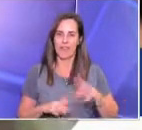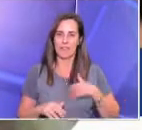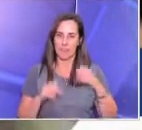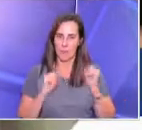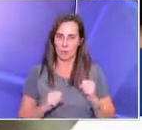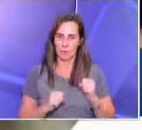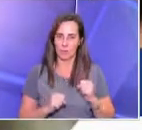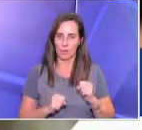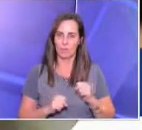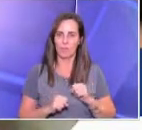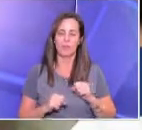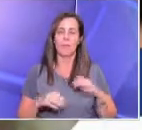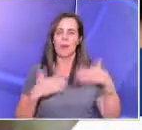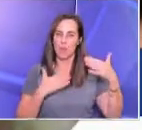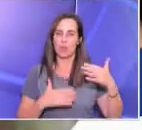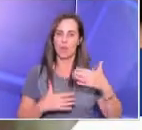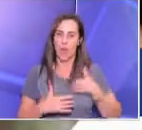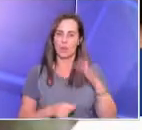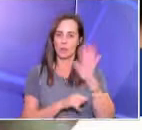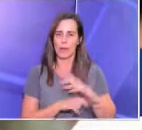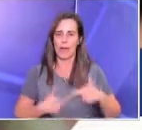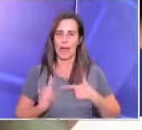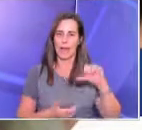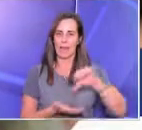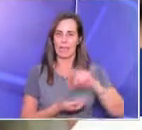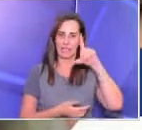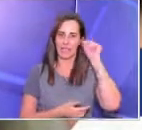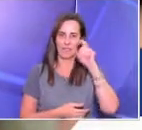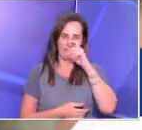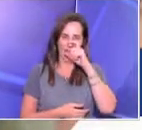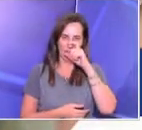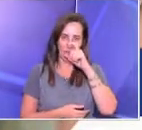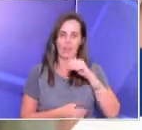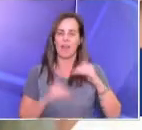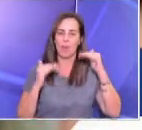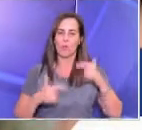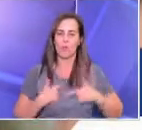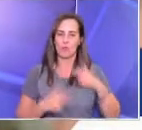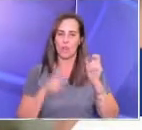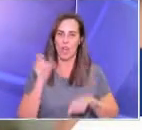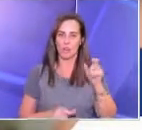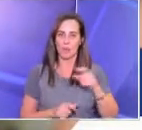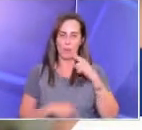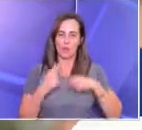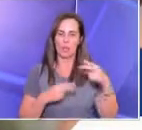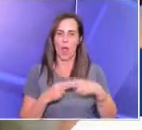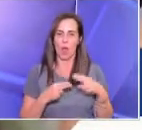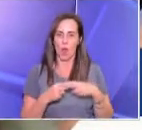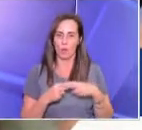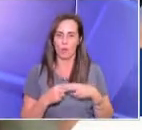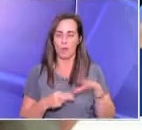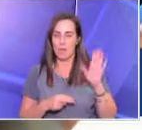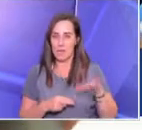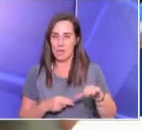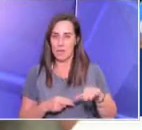ספק שבכל דרך שלא תהיה, אנחנו נשפיע על חיי העיר תל אביב יפו ועל איכות החיים של תושביה בשנים הקרובות, בין אם זה